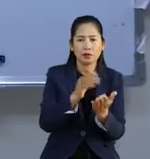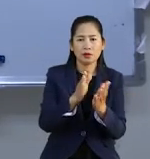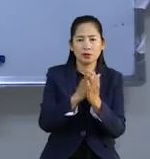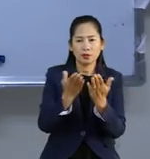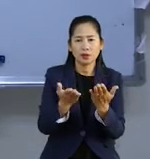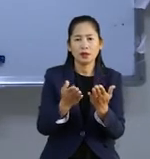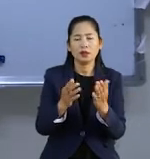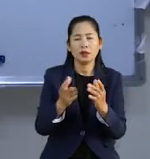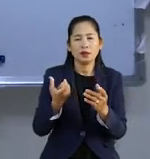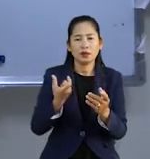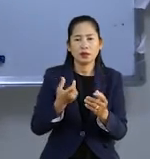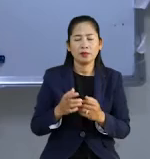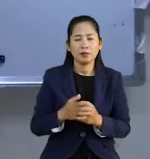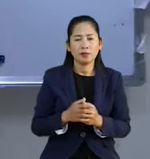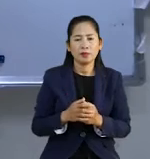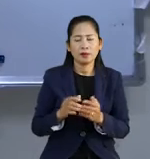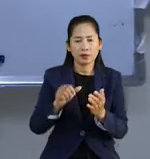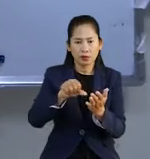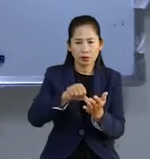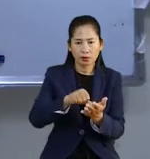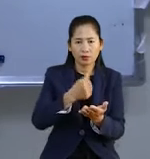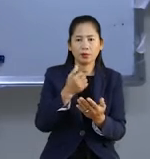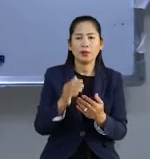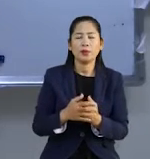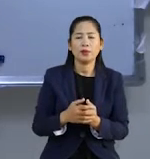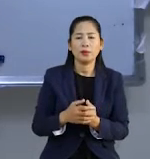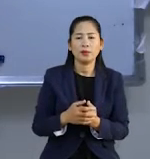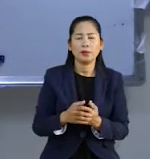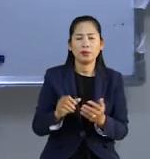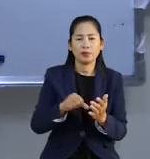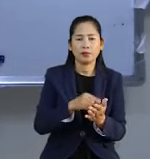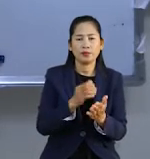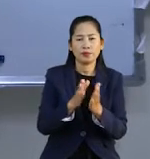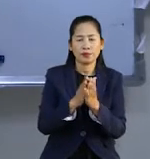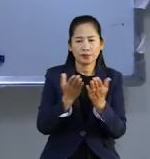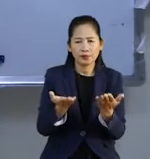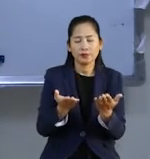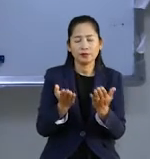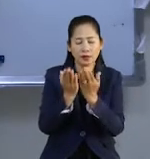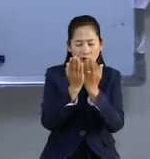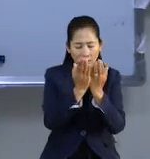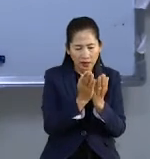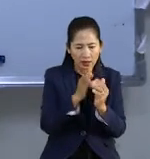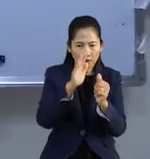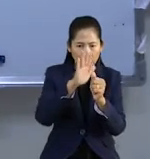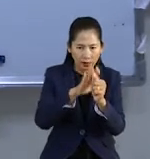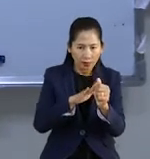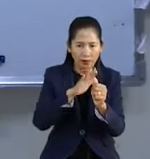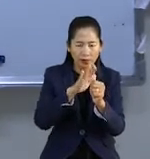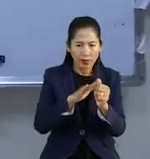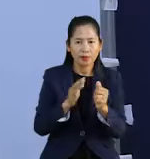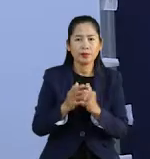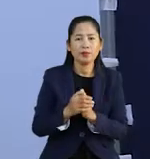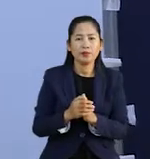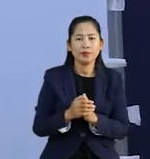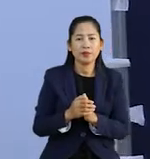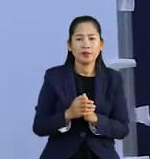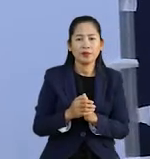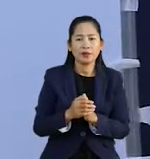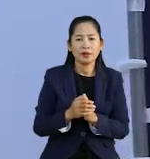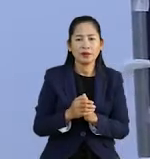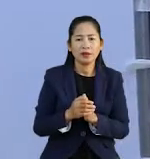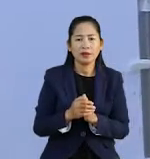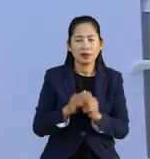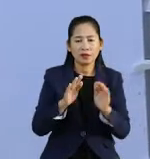ปัวเสียเพื่อจังตุ่มปัวเก็บบากตุ่มปัวเสียเพื่ออ่านดาวิถนอมถนอมบาด